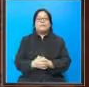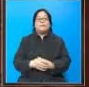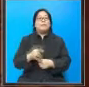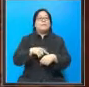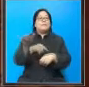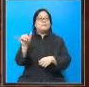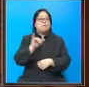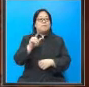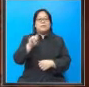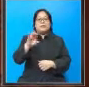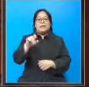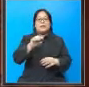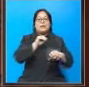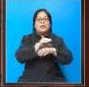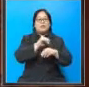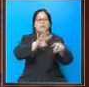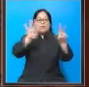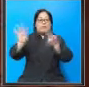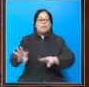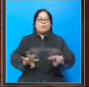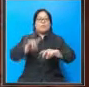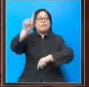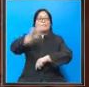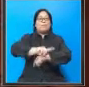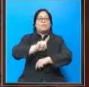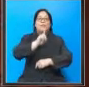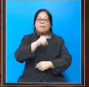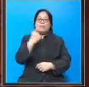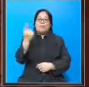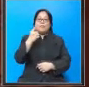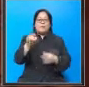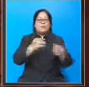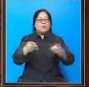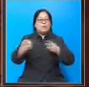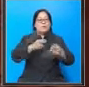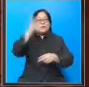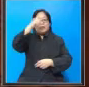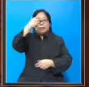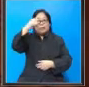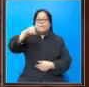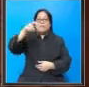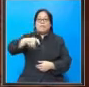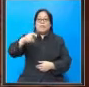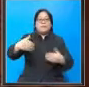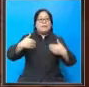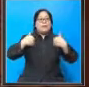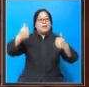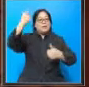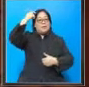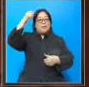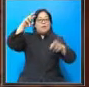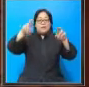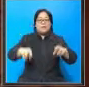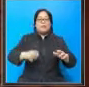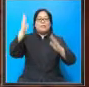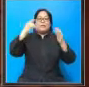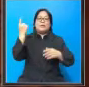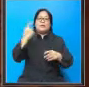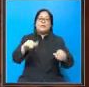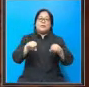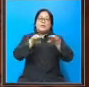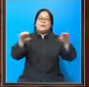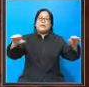dan begitu juga Telkomsel 24 jam sehari yang merupakan salah satu inisiatif kerajaan untuk memastikan kesehatan mental rakyat bisa